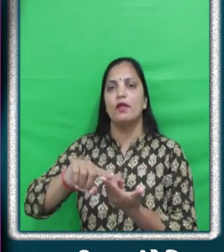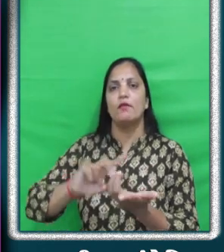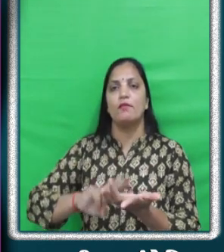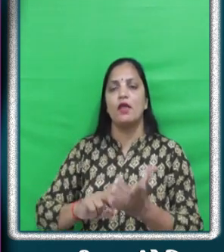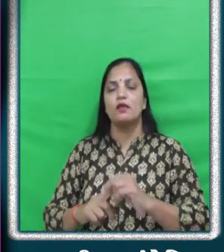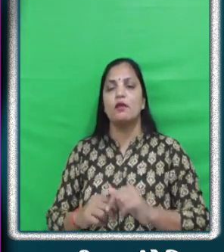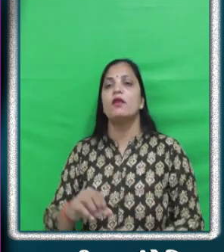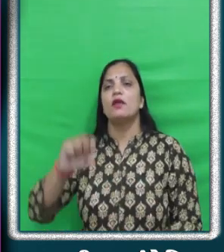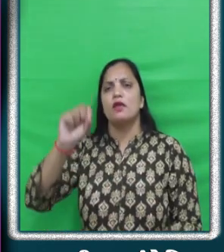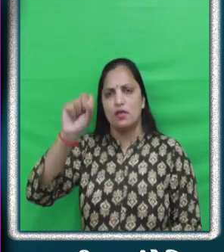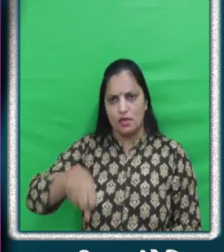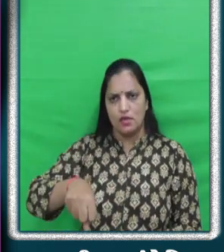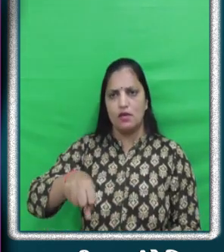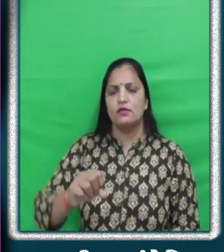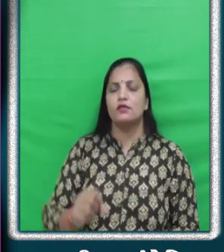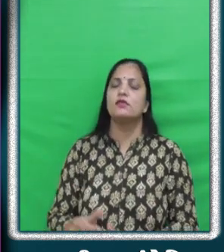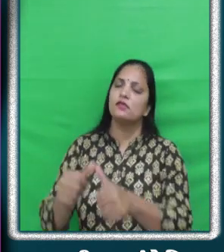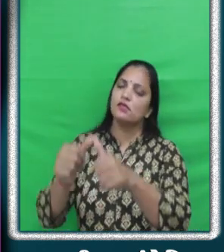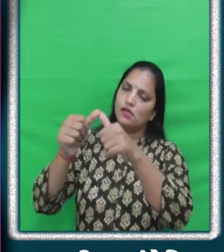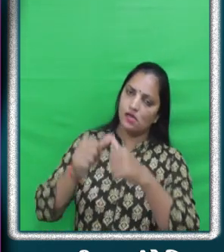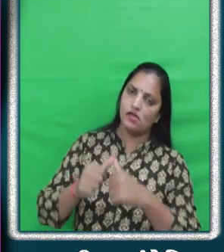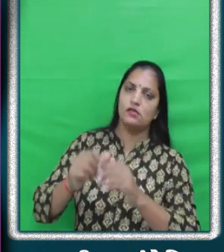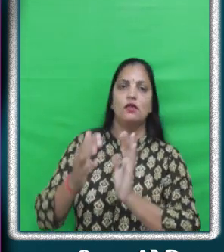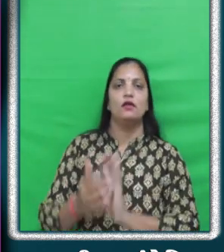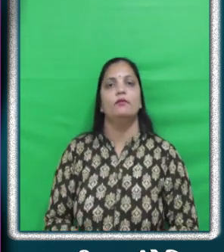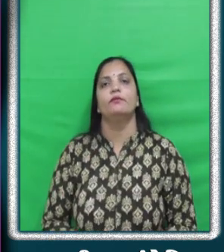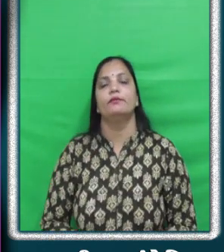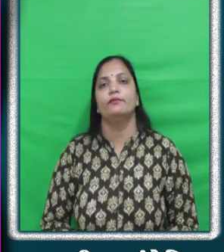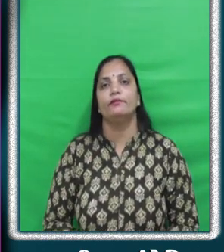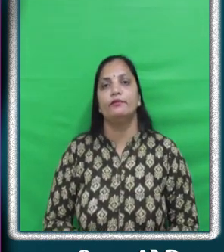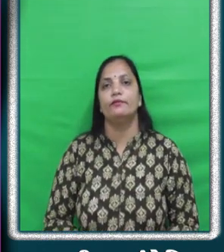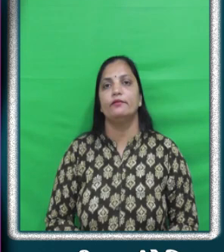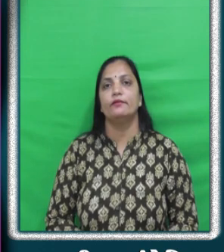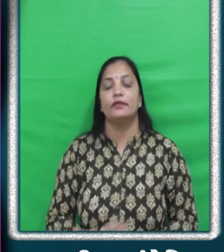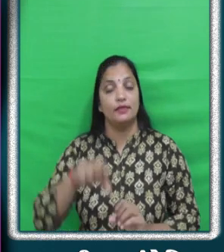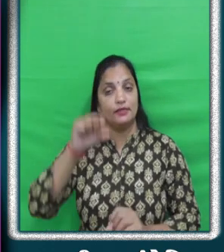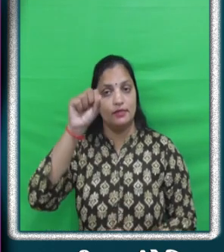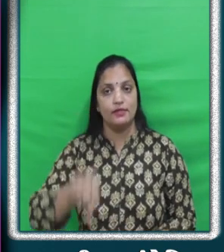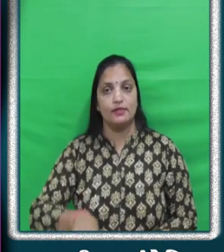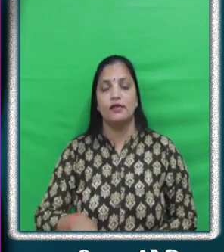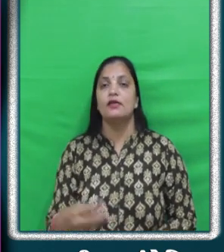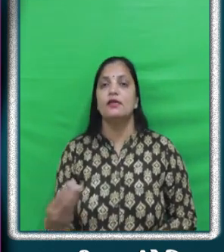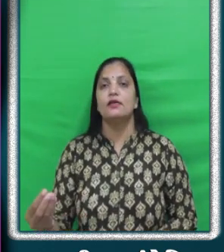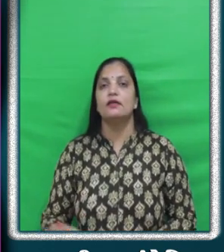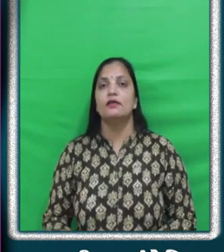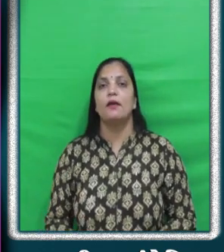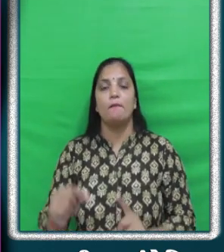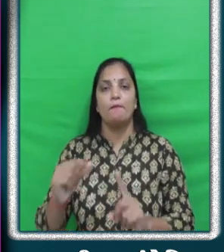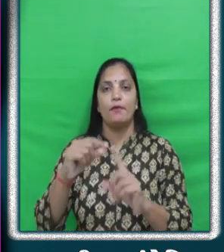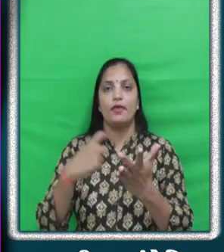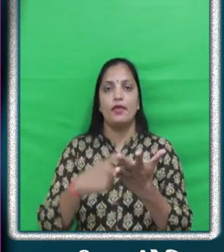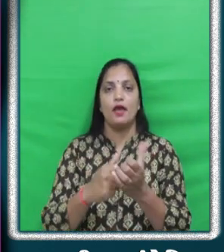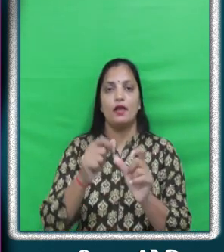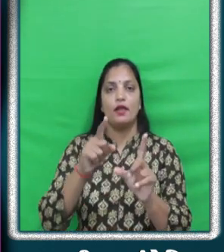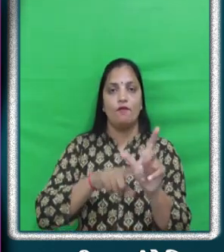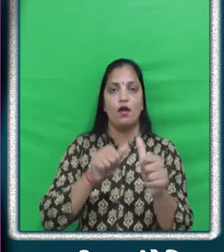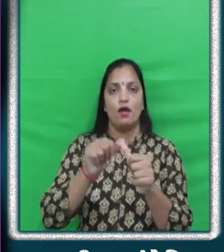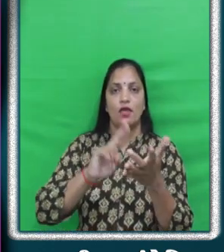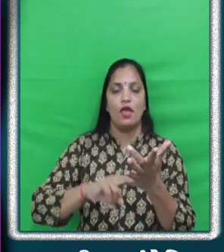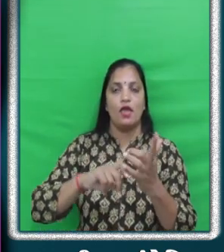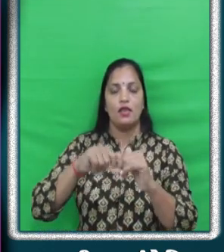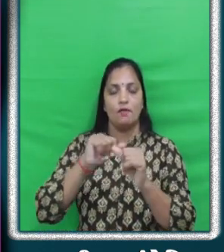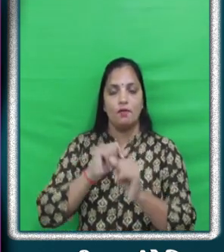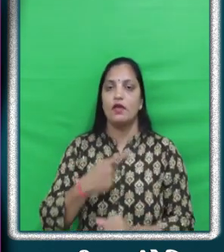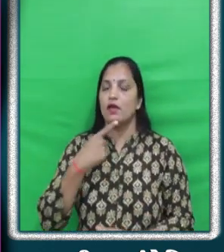તમારે હા કરીને મને આન્સર આપવાનો છે. યસ મને કહી રહ્યા છે, પ્રિયંકા મને યસ કહી રહી